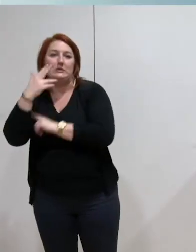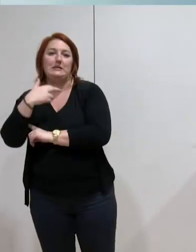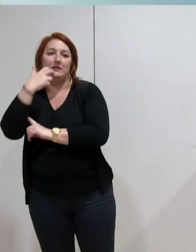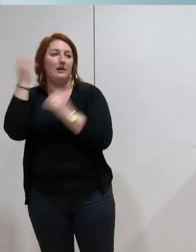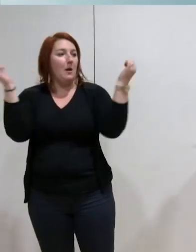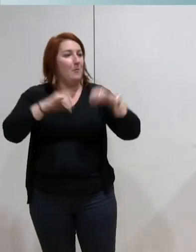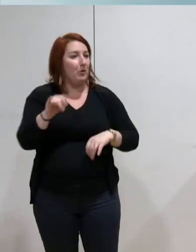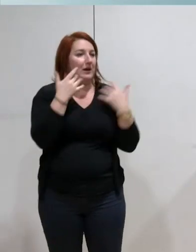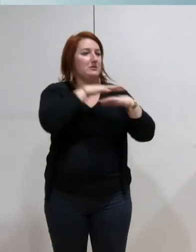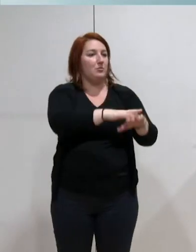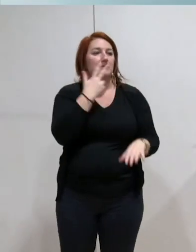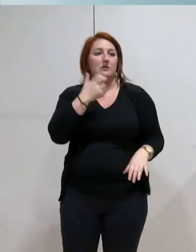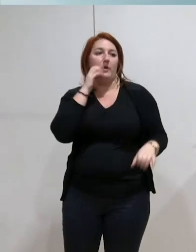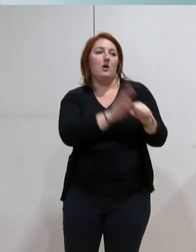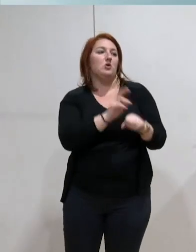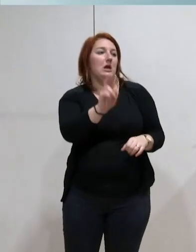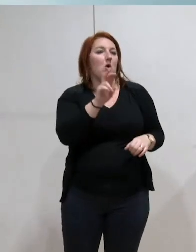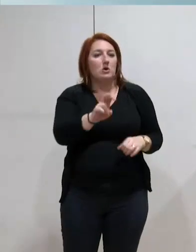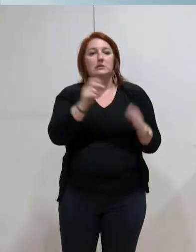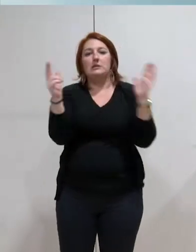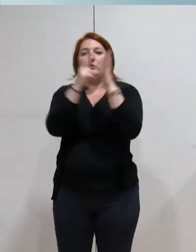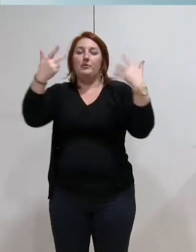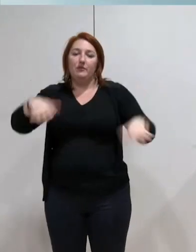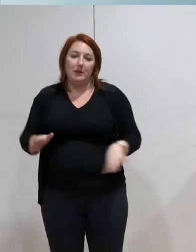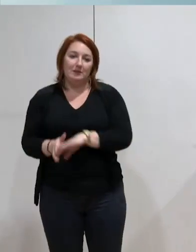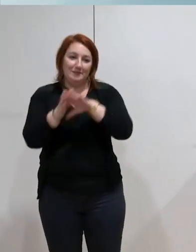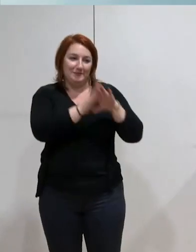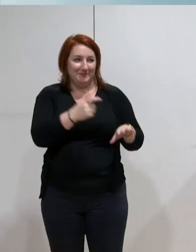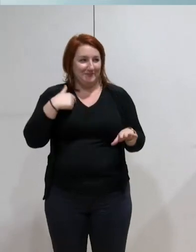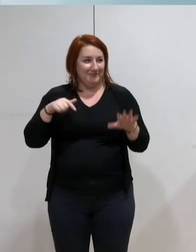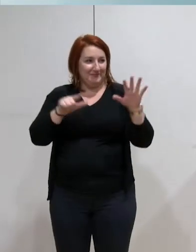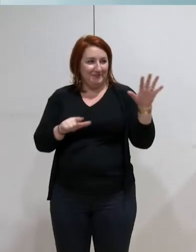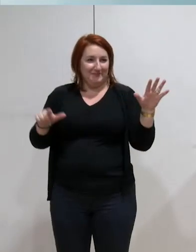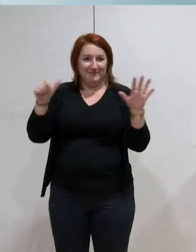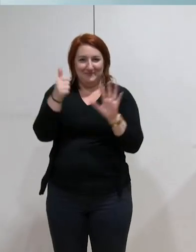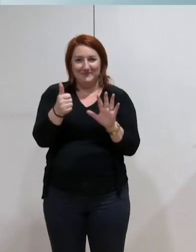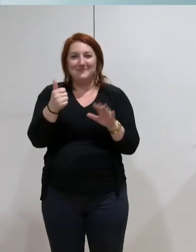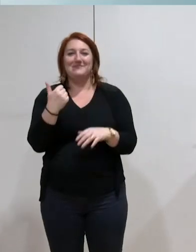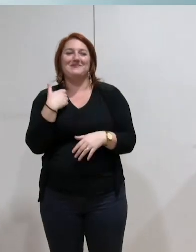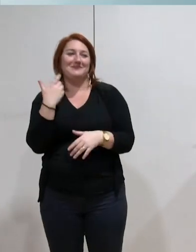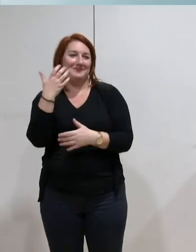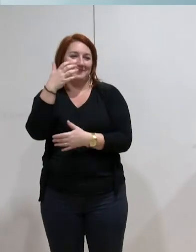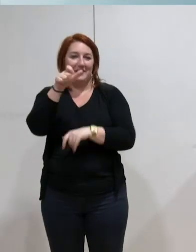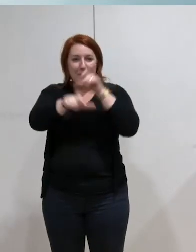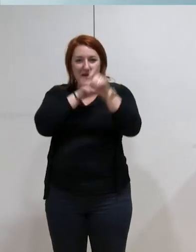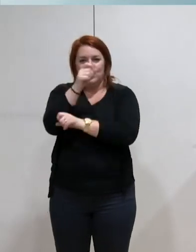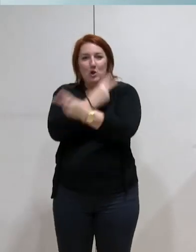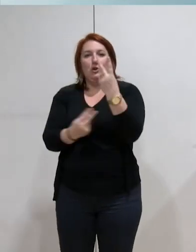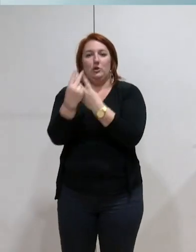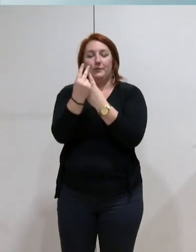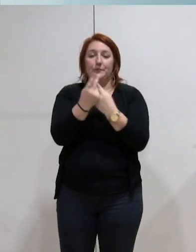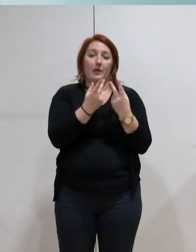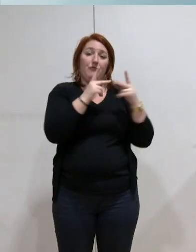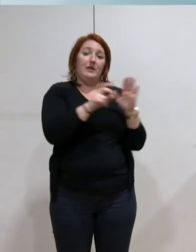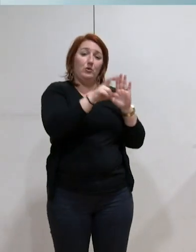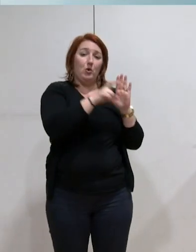vote pour rassemblement citoyen de la gauche et écologistes délibération adopté la 86 désignation des représentants de la Ville de Grenoble